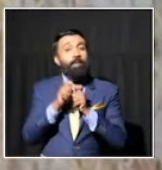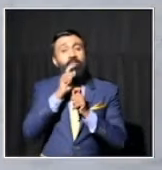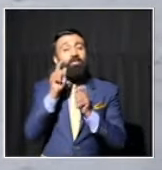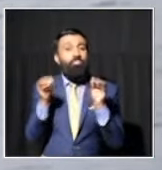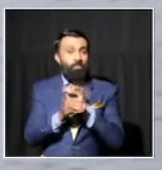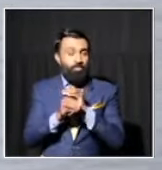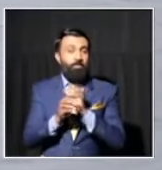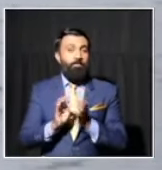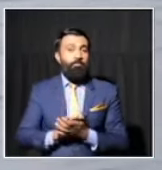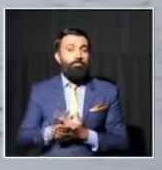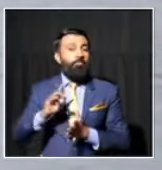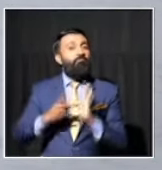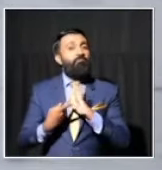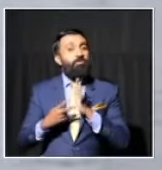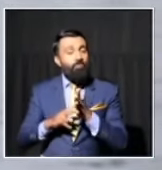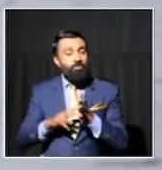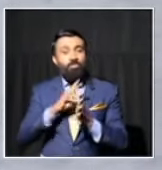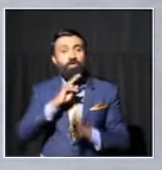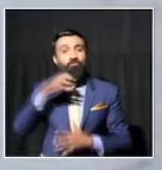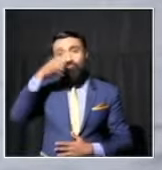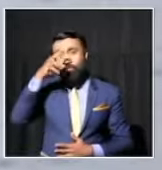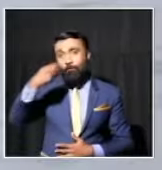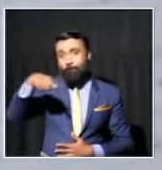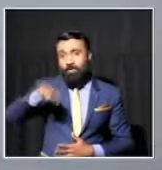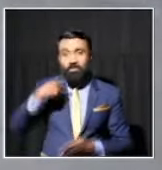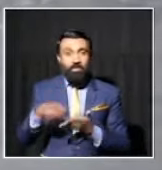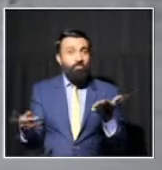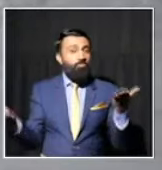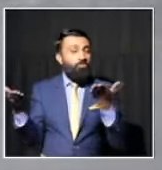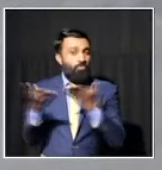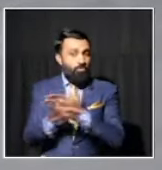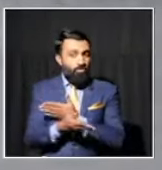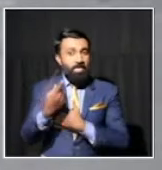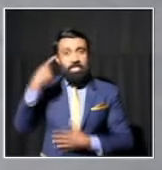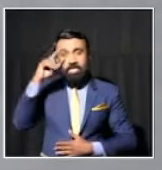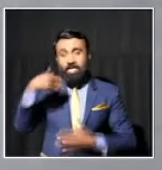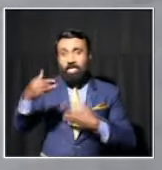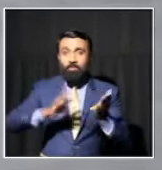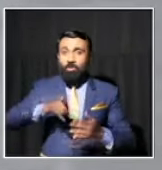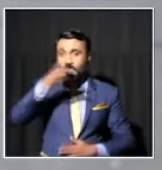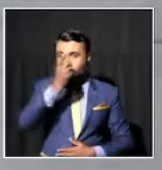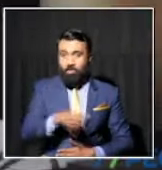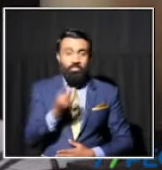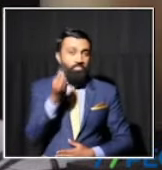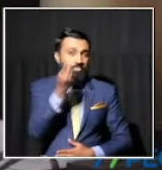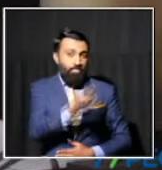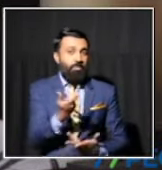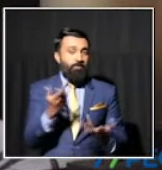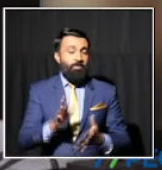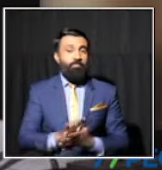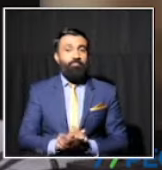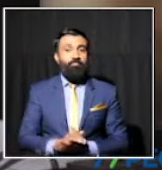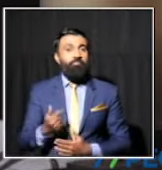බවයි. මෙම ව්‍යාපෘතියෙන් විදුලිය මිලදී ගැනීමට අදාළ ගිවිසුම් අත්සන් කිරීමට ඊයේ කැබිනට් අනුමැතිය ලැබී තිබුණා. මම දැන්